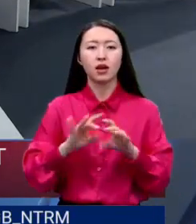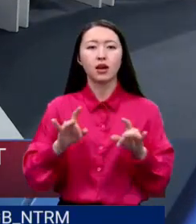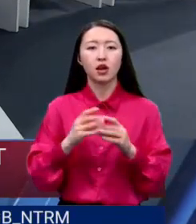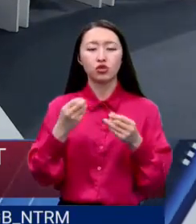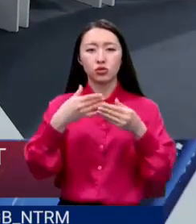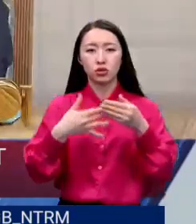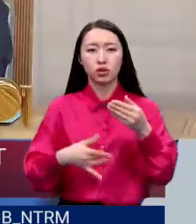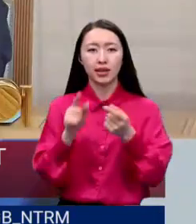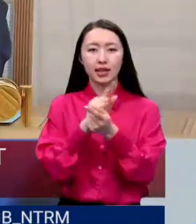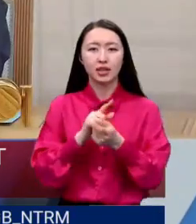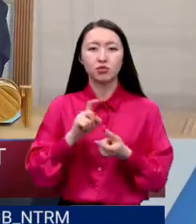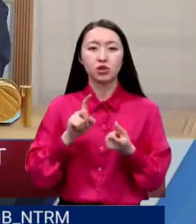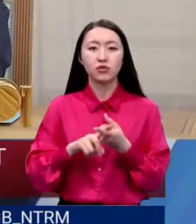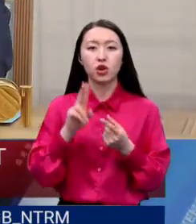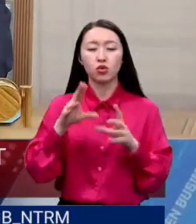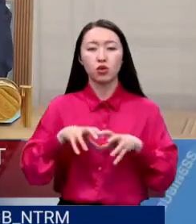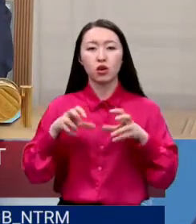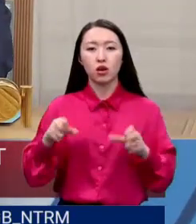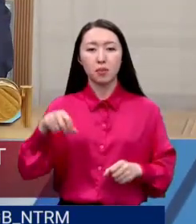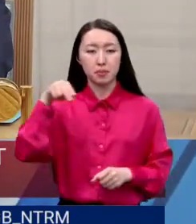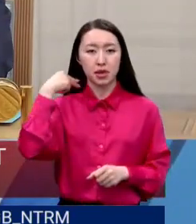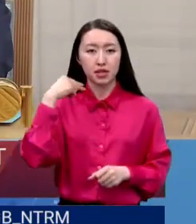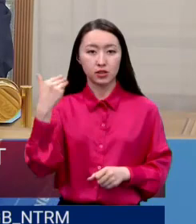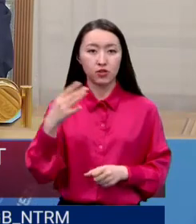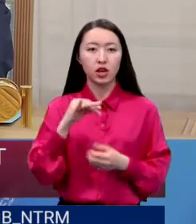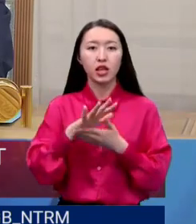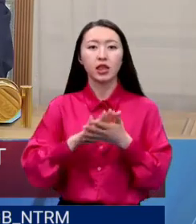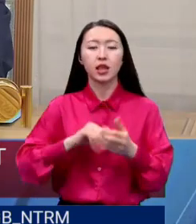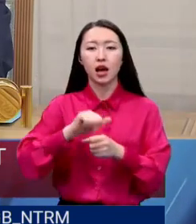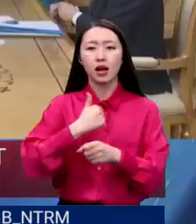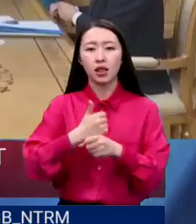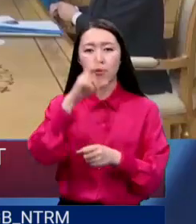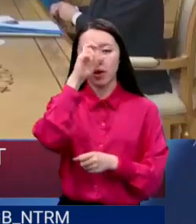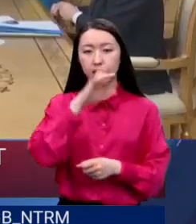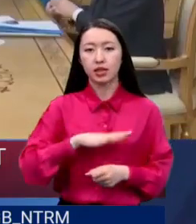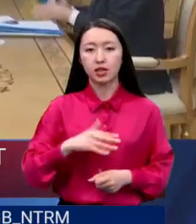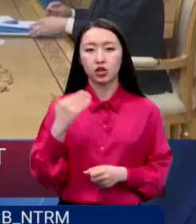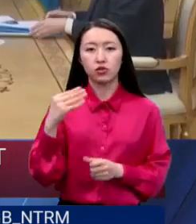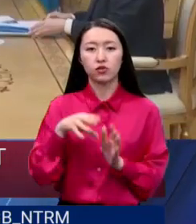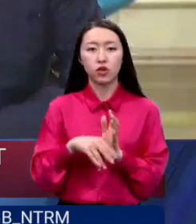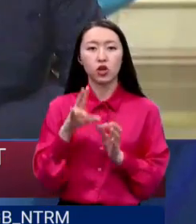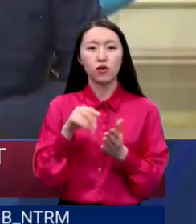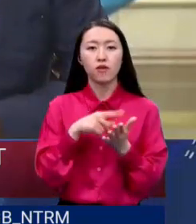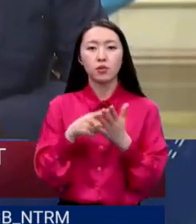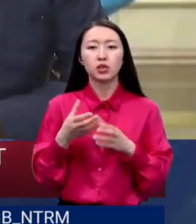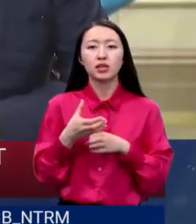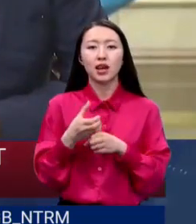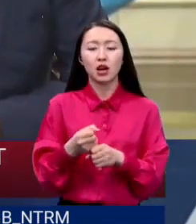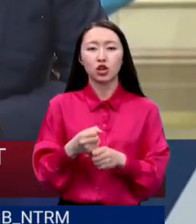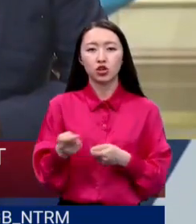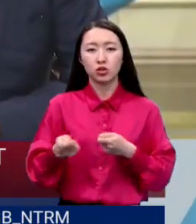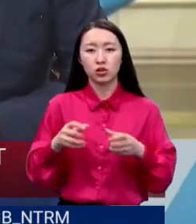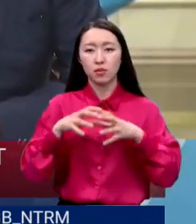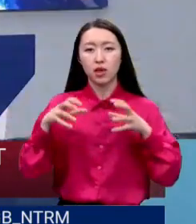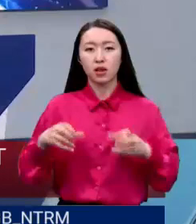касающихся полномочий президента Касым-Жомарта Токаева и последующих глав Казахстана. Однако вопрос о сокращении полномочий Елбасы